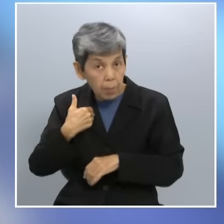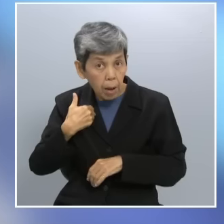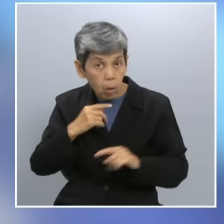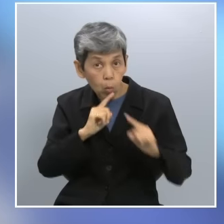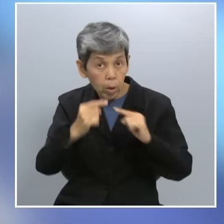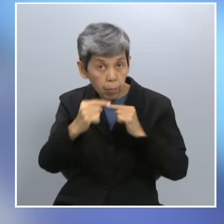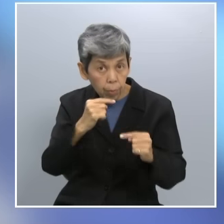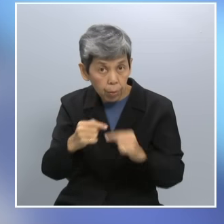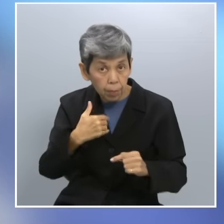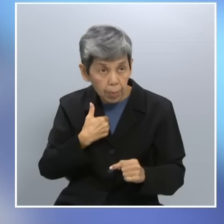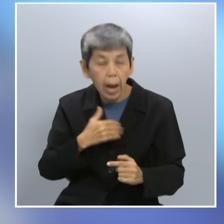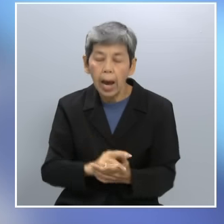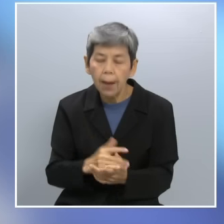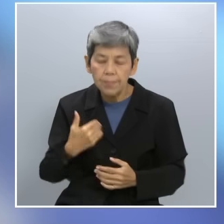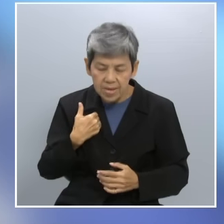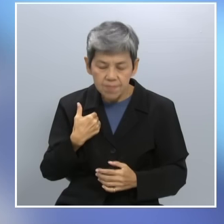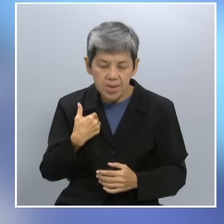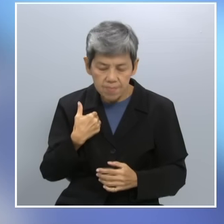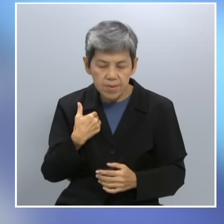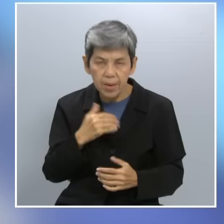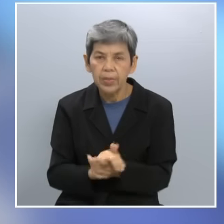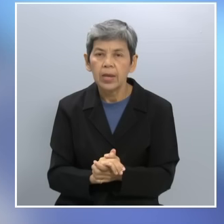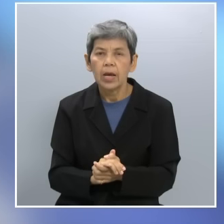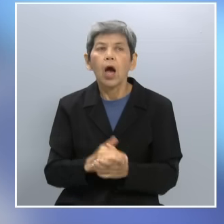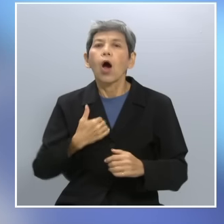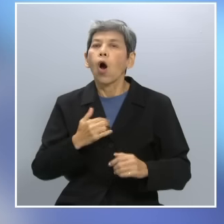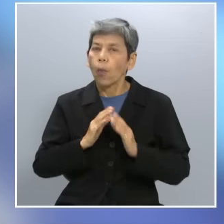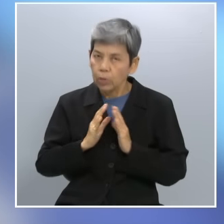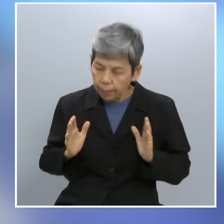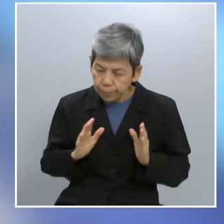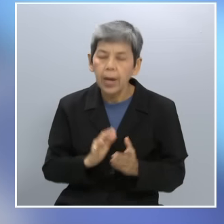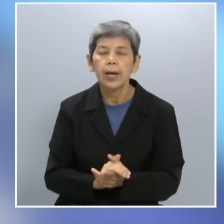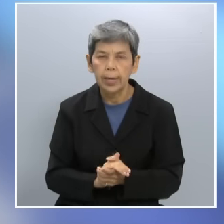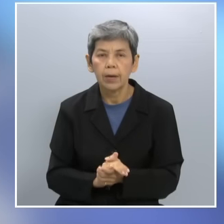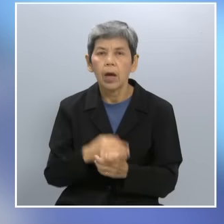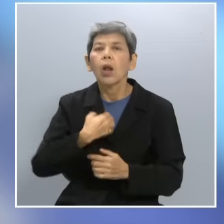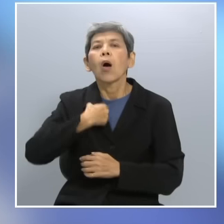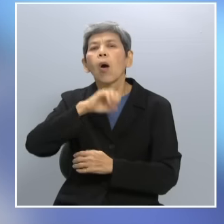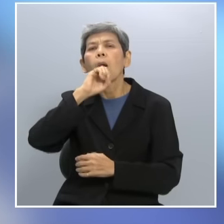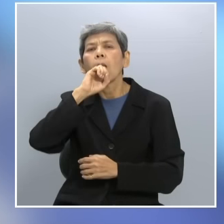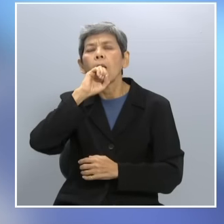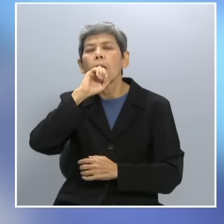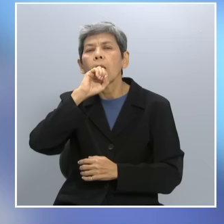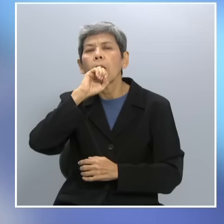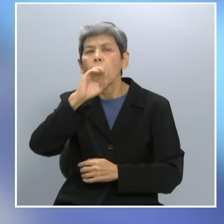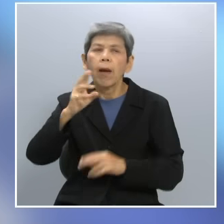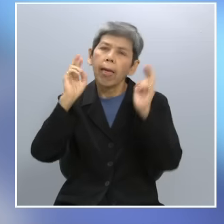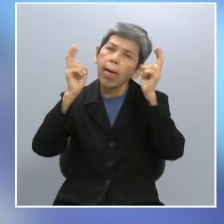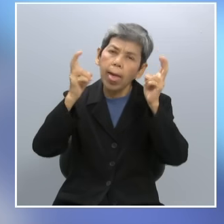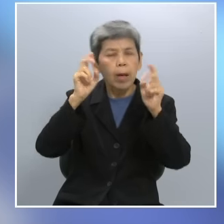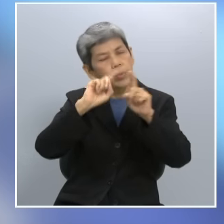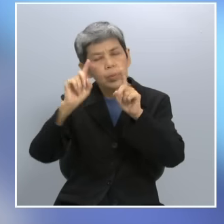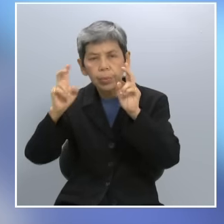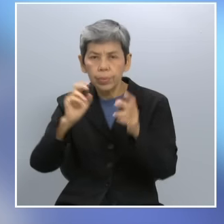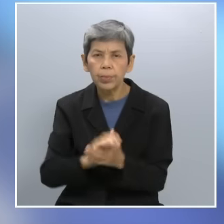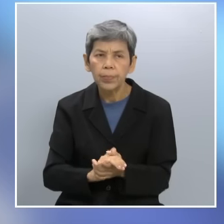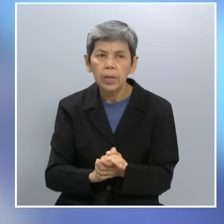มั้ยอ่ะนี่นะฮะโตโต้ขอบคุณครับนี่นะฮะแล้วมันก็ส่งอะไรมาเนี่ยก้งสติ๊กเกอร์อะไรเี่เห็นมั้ยฮะ